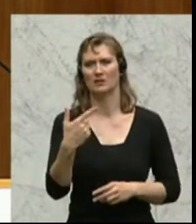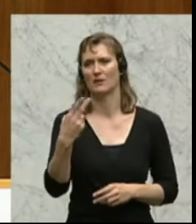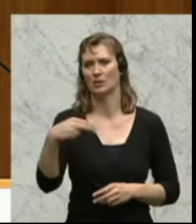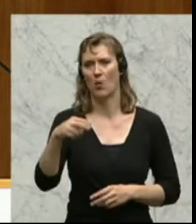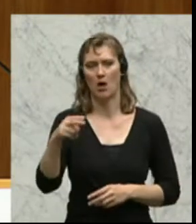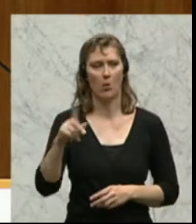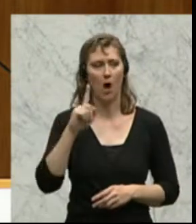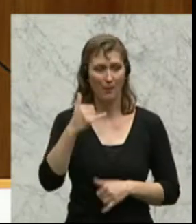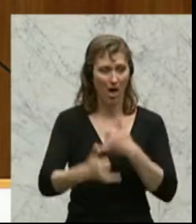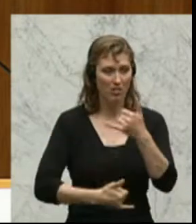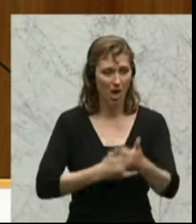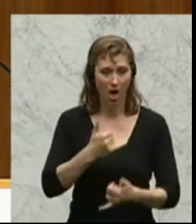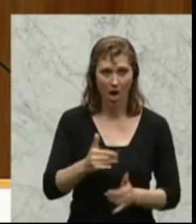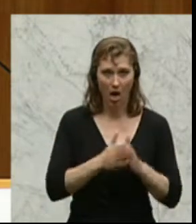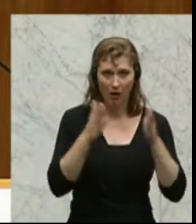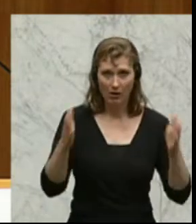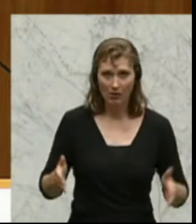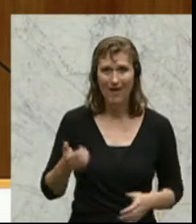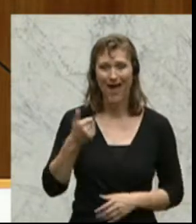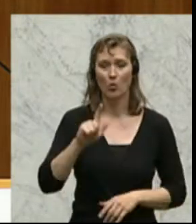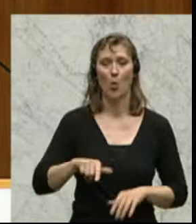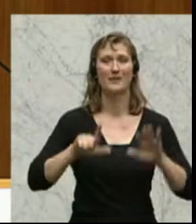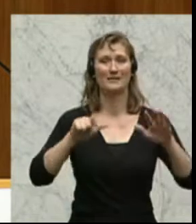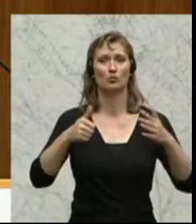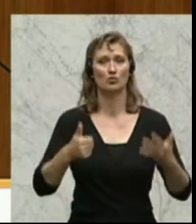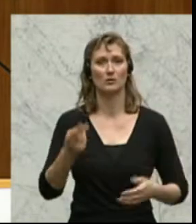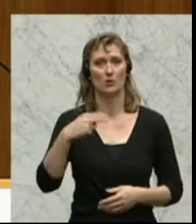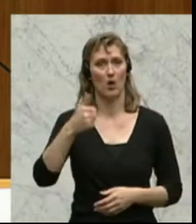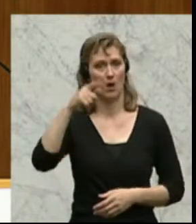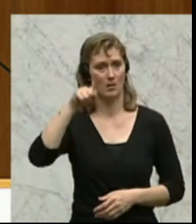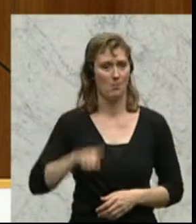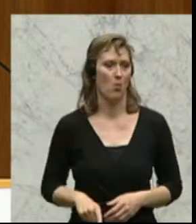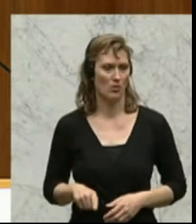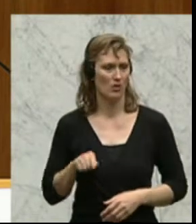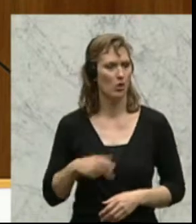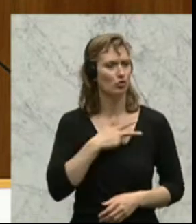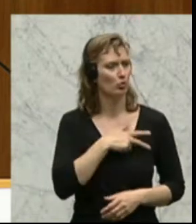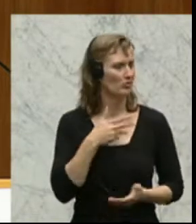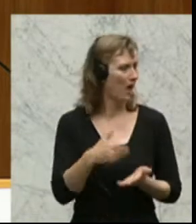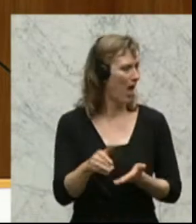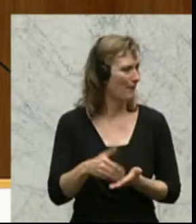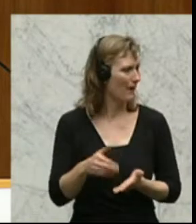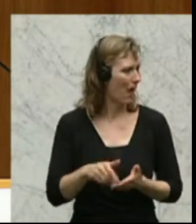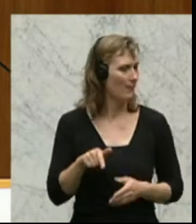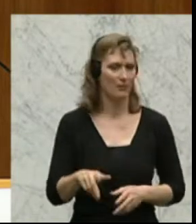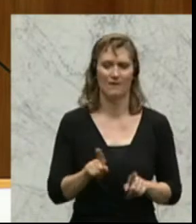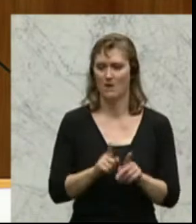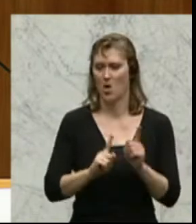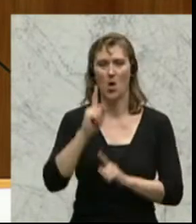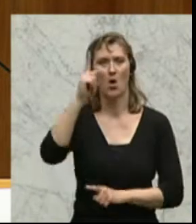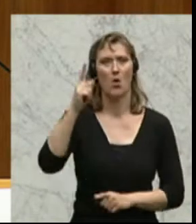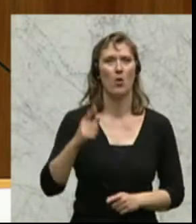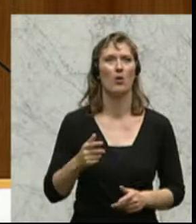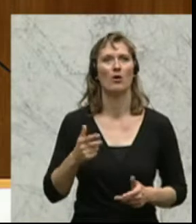Jahr. Das sind 1,67 Euro im Monat. Die Sozialabgaben sind übrigens fast so hoch wie die zwei